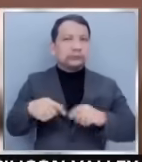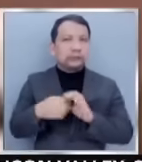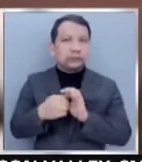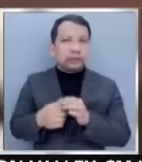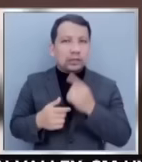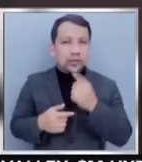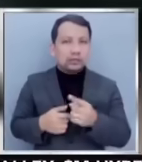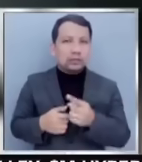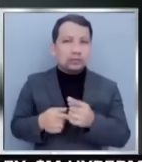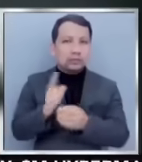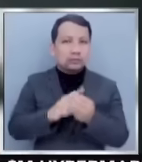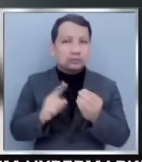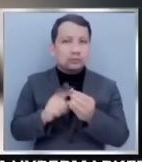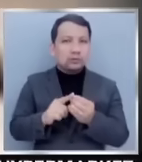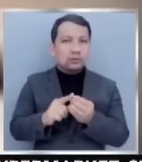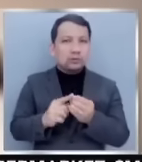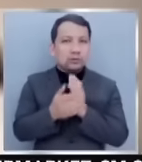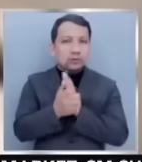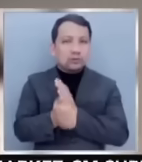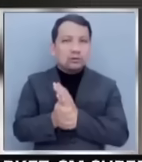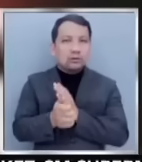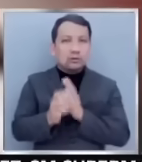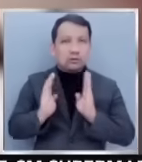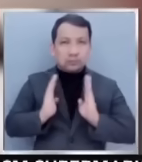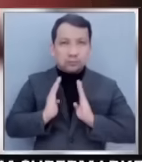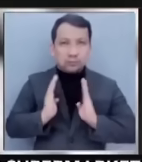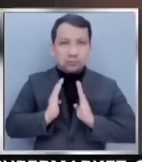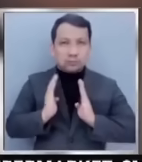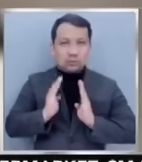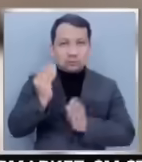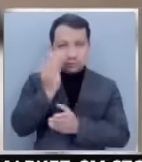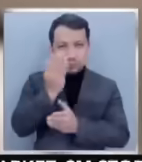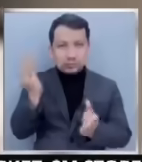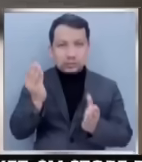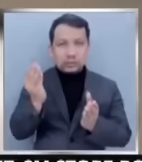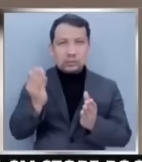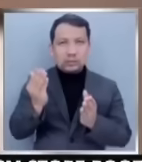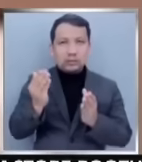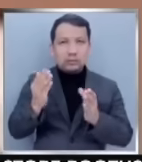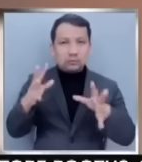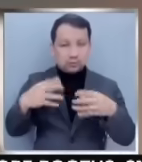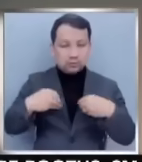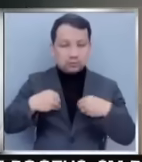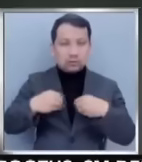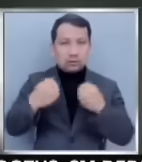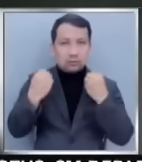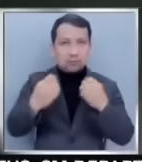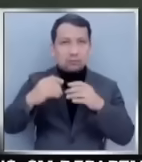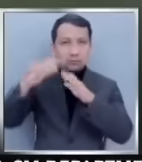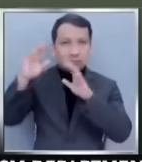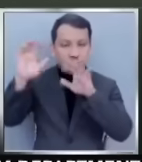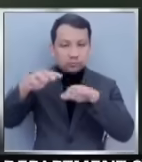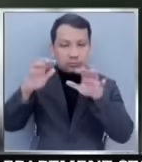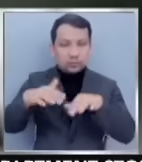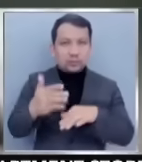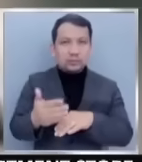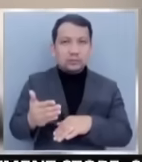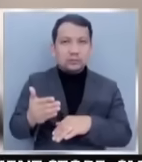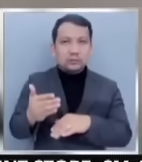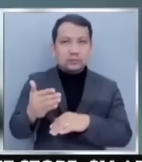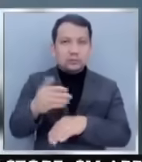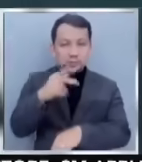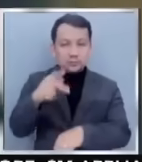Ayon sa mga eksperto, ang Baguio City raw ang isa sa nakatatanggap ng pinakamaraming ulan sa bansa. Ang